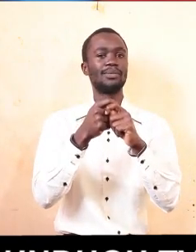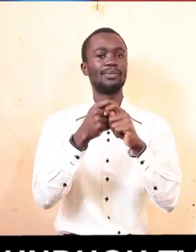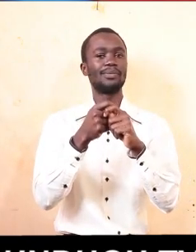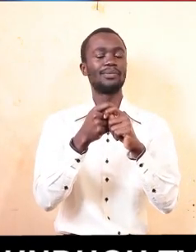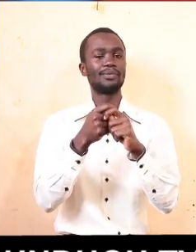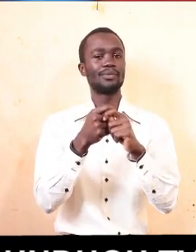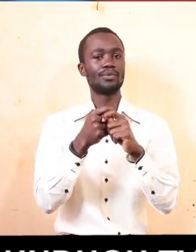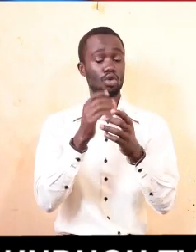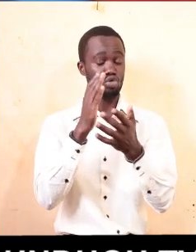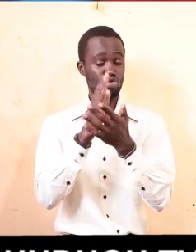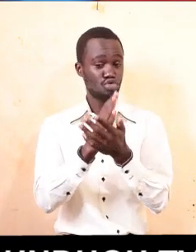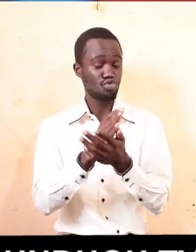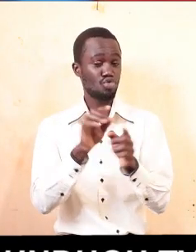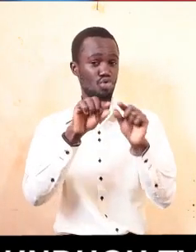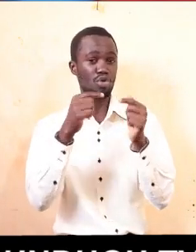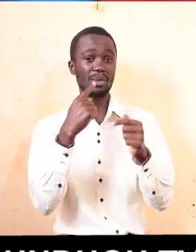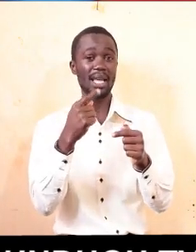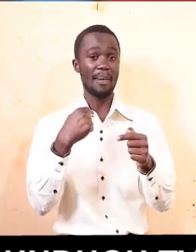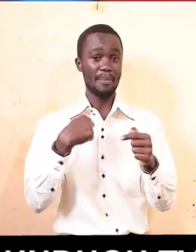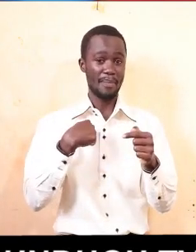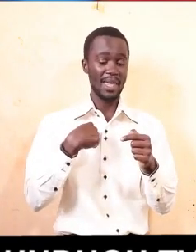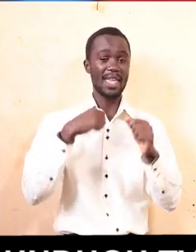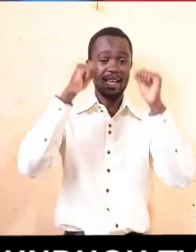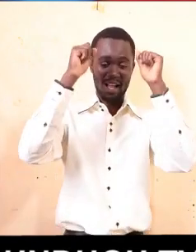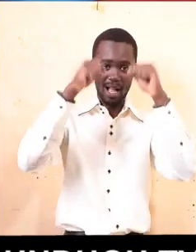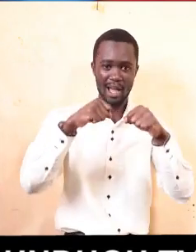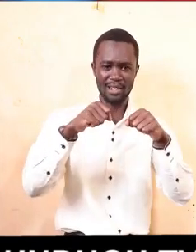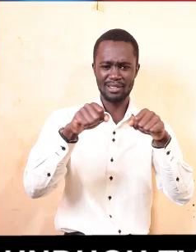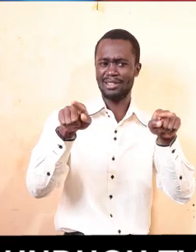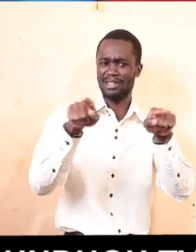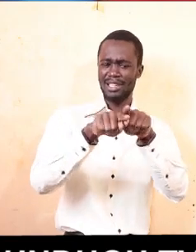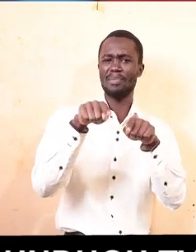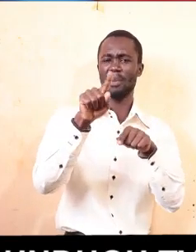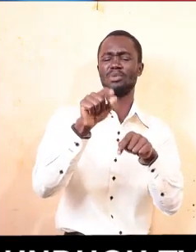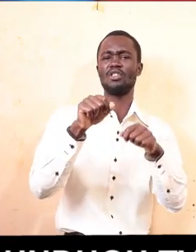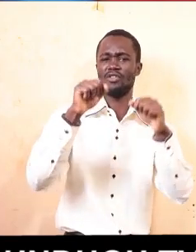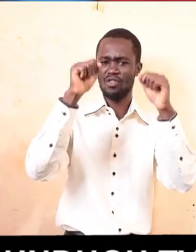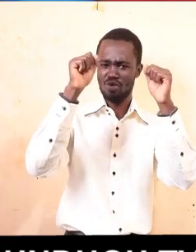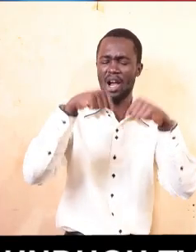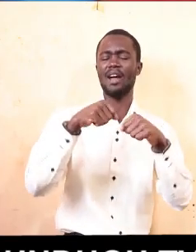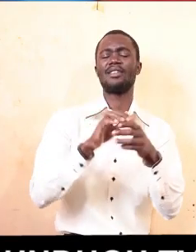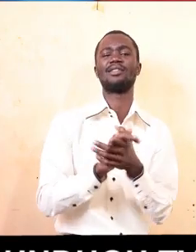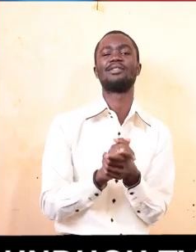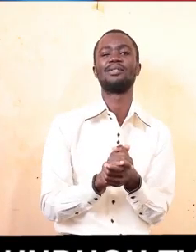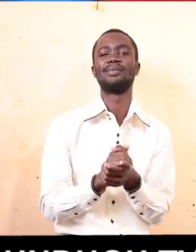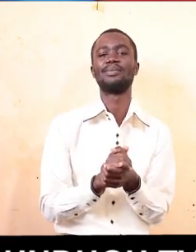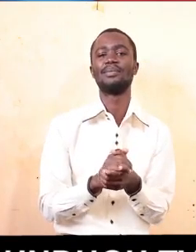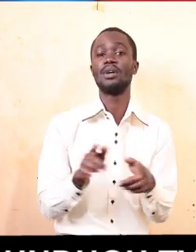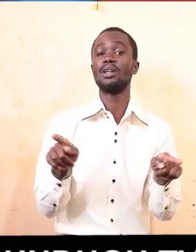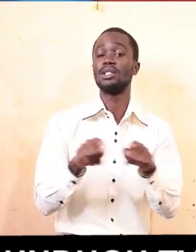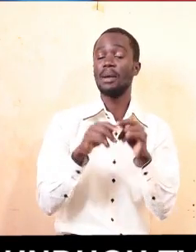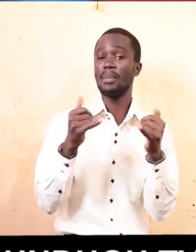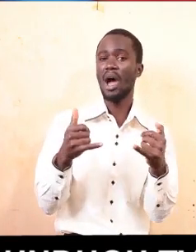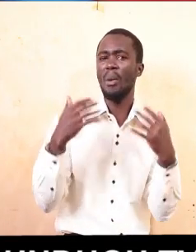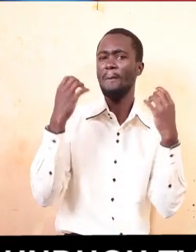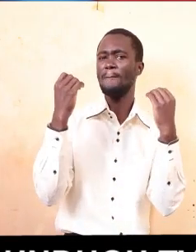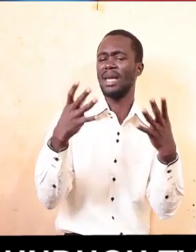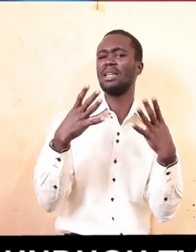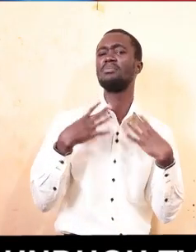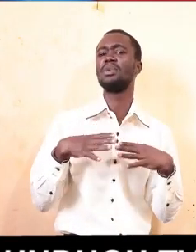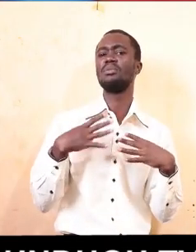hodari na wakawa hodari. Na ndio sababu watu wengi ukiona hata taifa ama